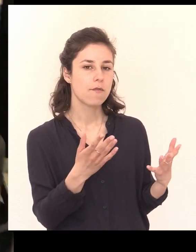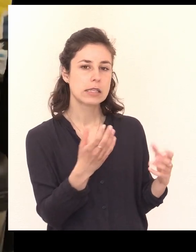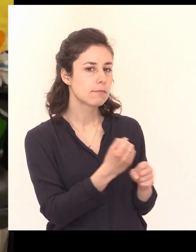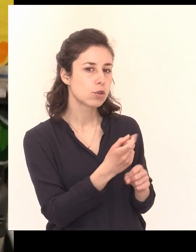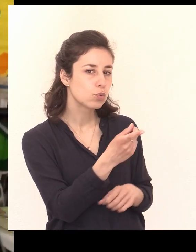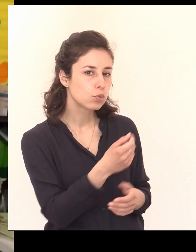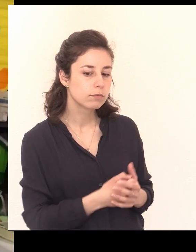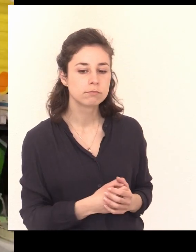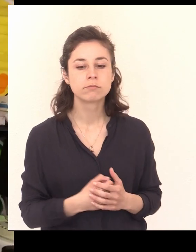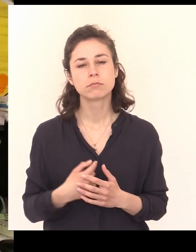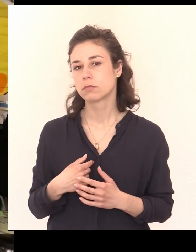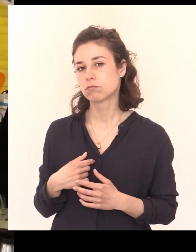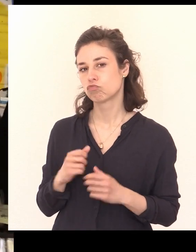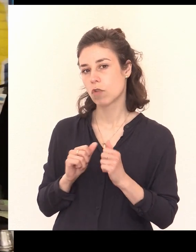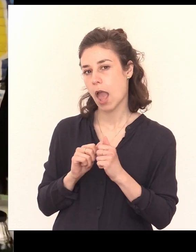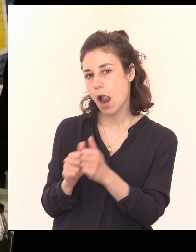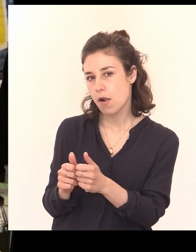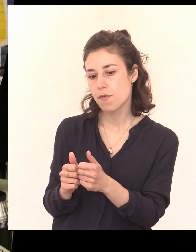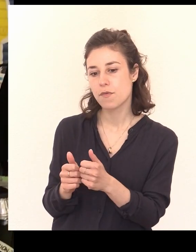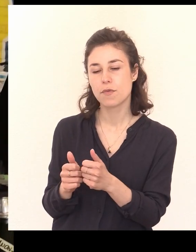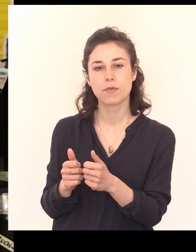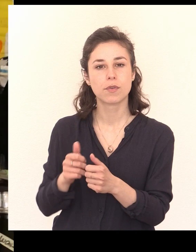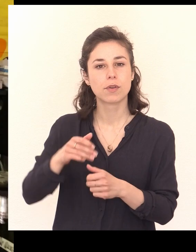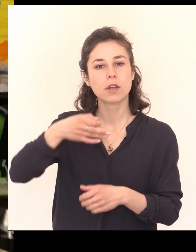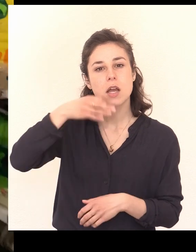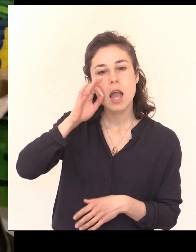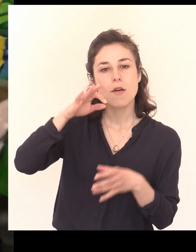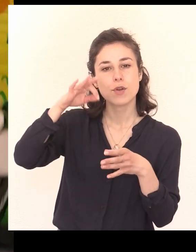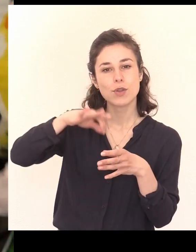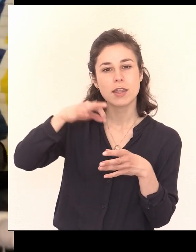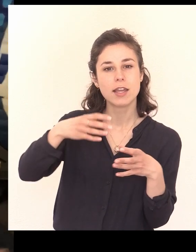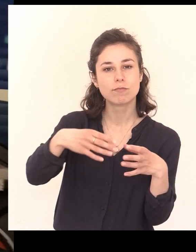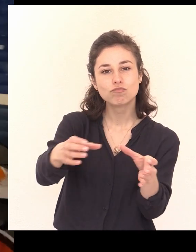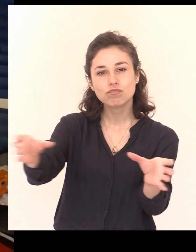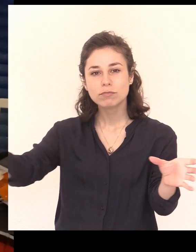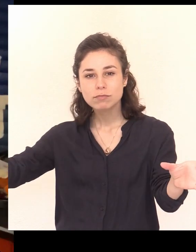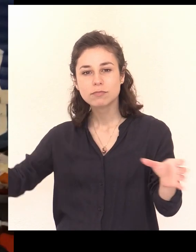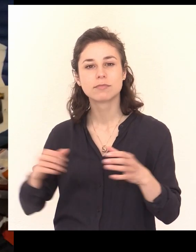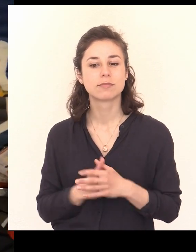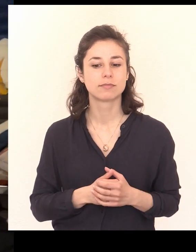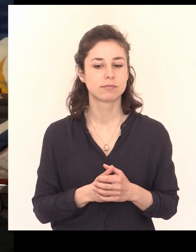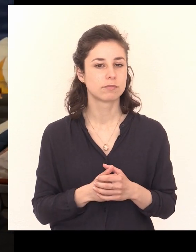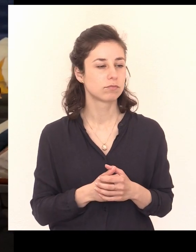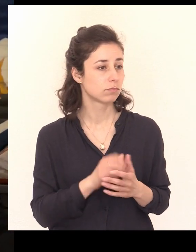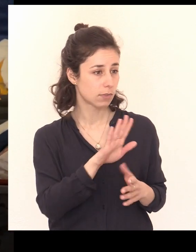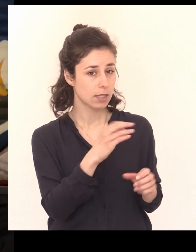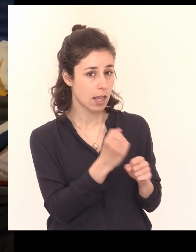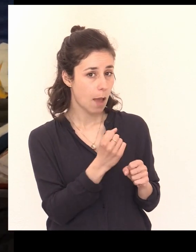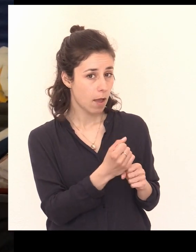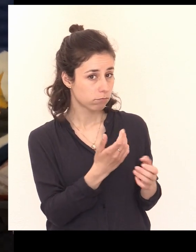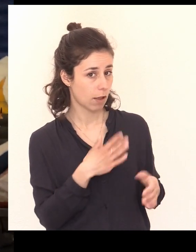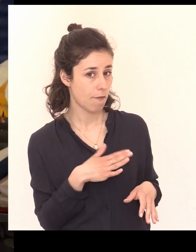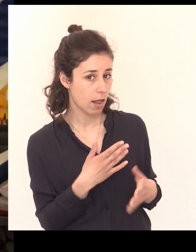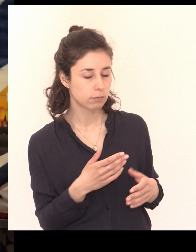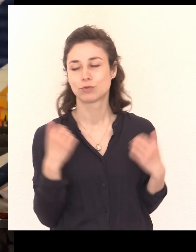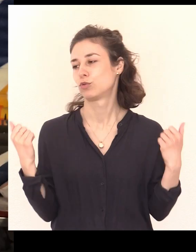Donuts. Was machst du? Ich helfe hier nur auf beim Kaffee und Tee ausgeben. Ah. Und wie findest